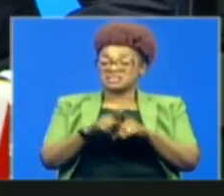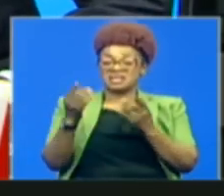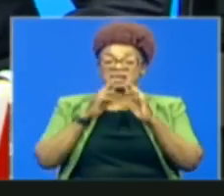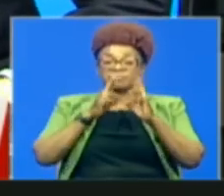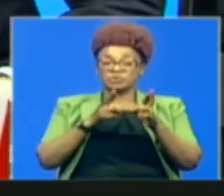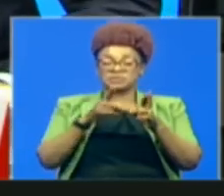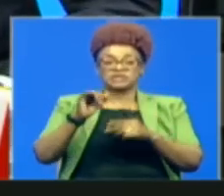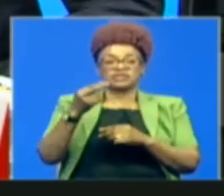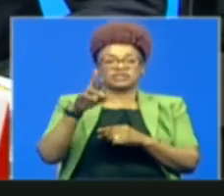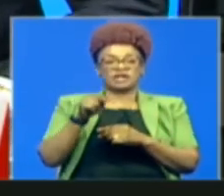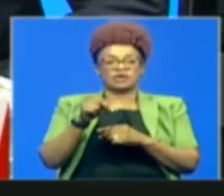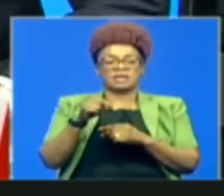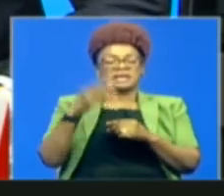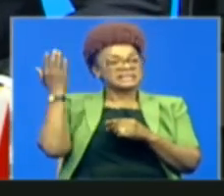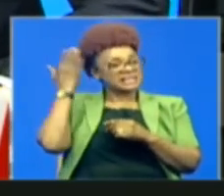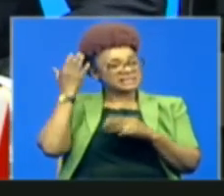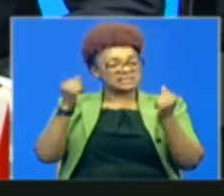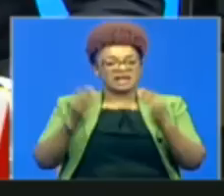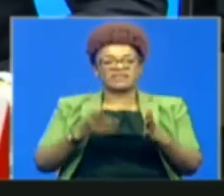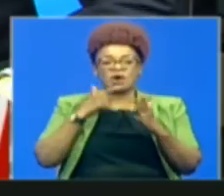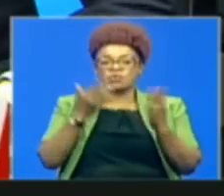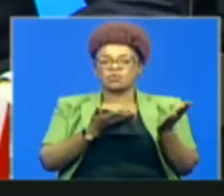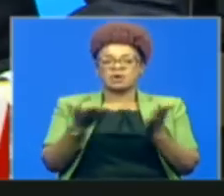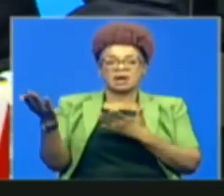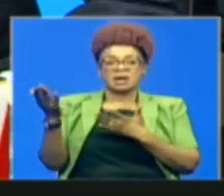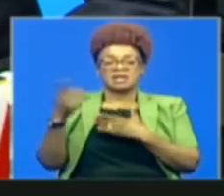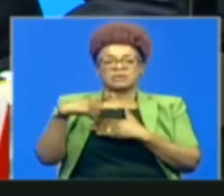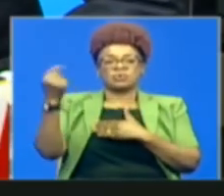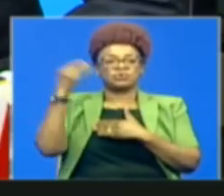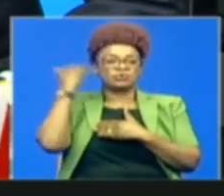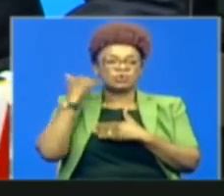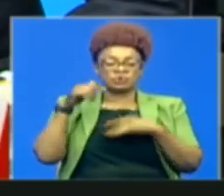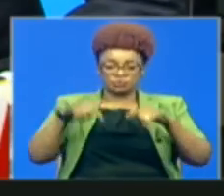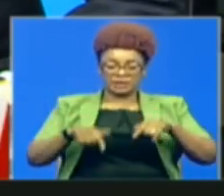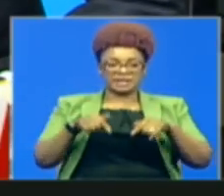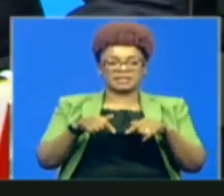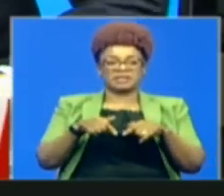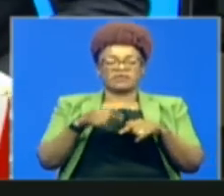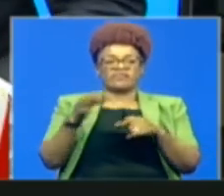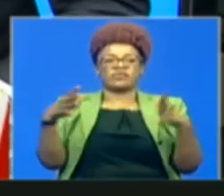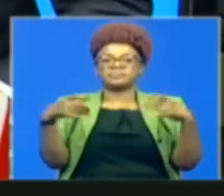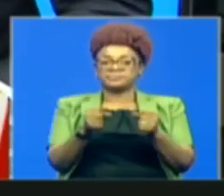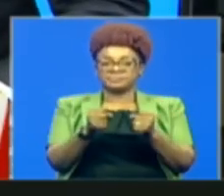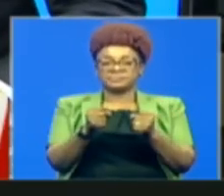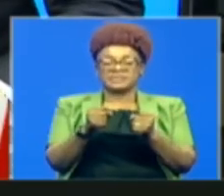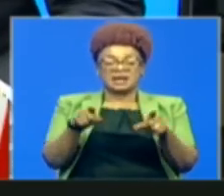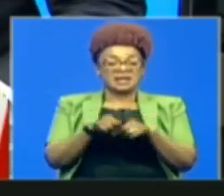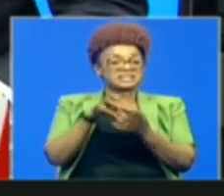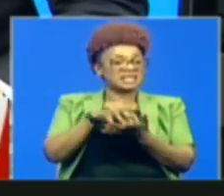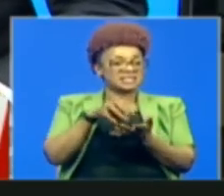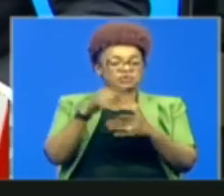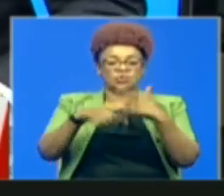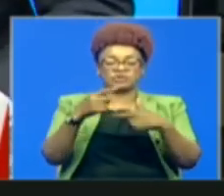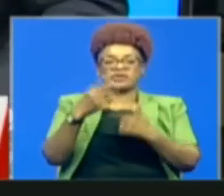ni kwamba dereva wa teksi aliyembeba usiku huo amefikishwa mahakamani leo asubuhi kujibu mashtaka ya utekaji nyara, huku kesi hiyo ikitarajiwa kusikizwa